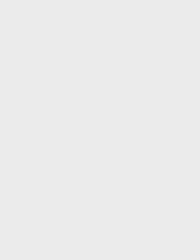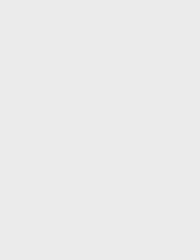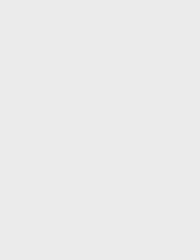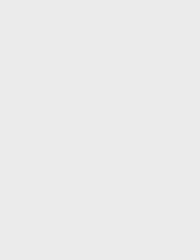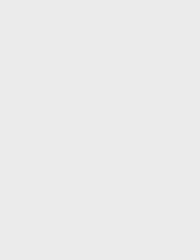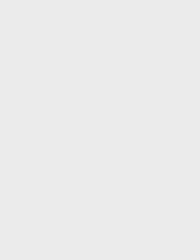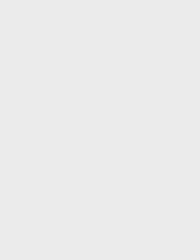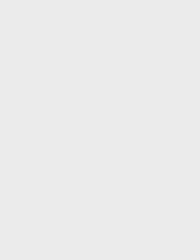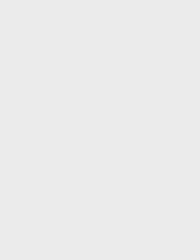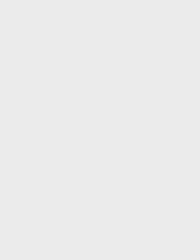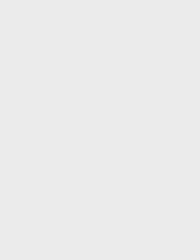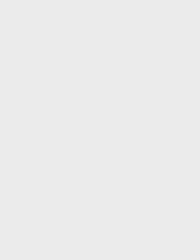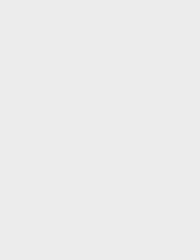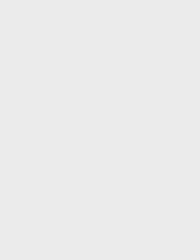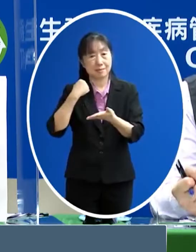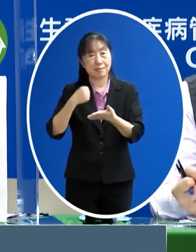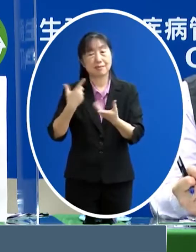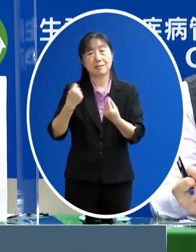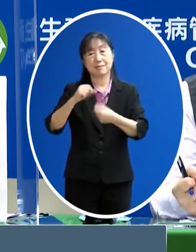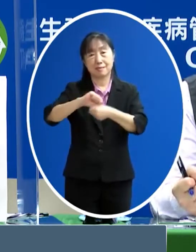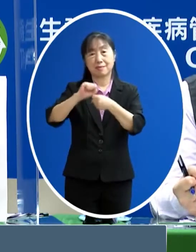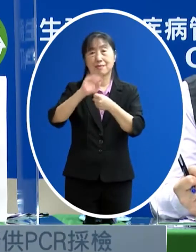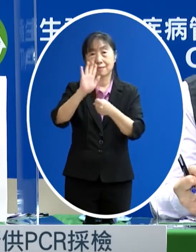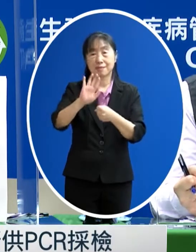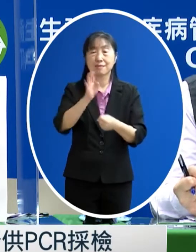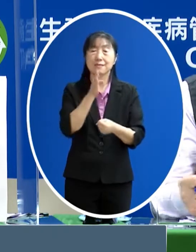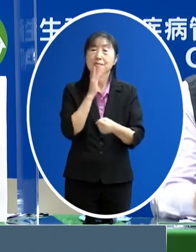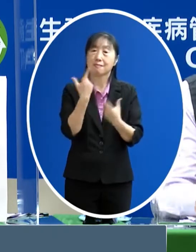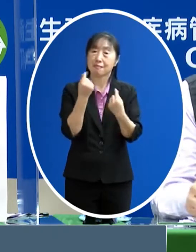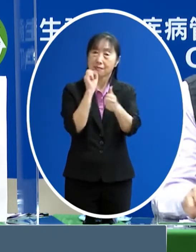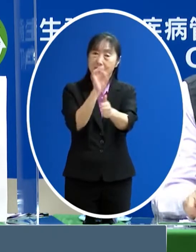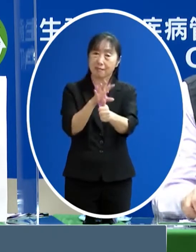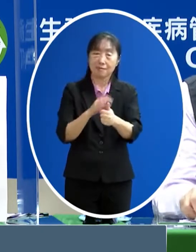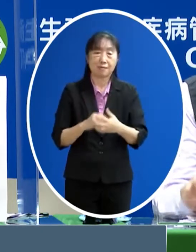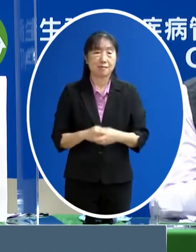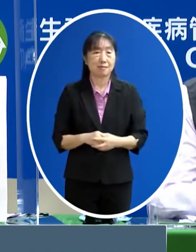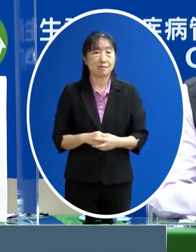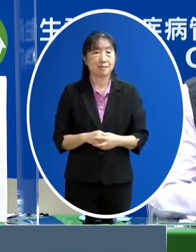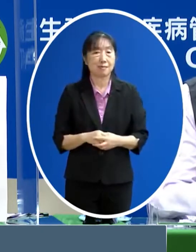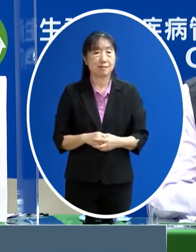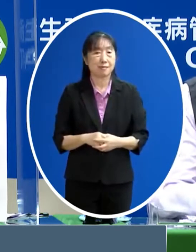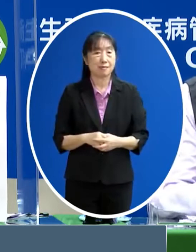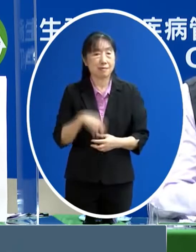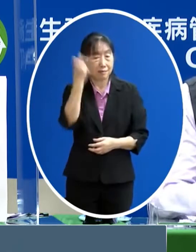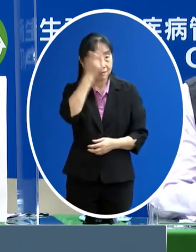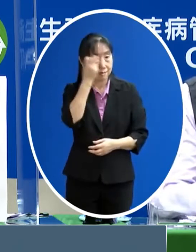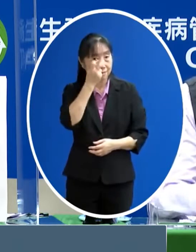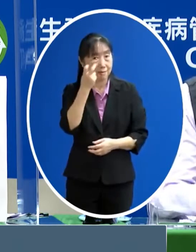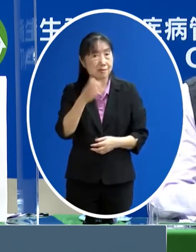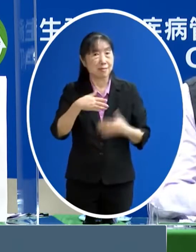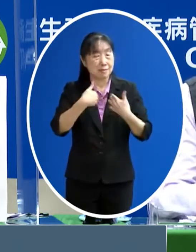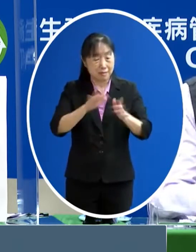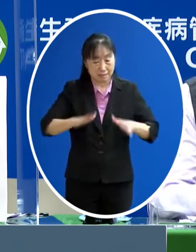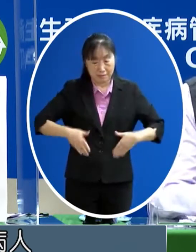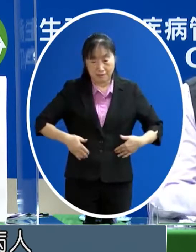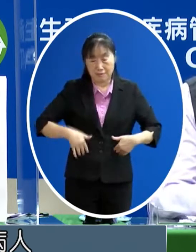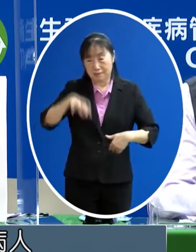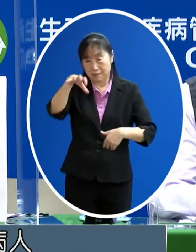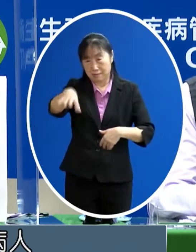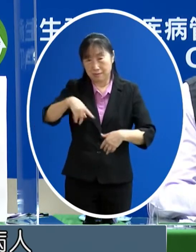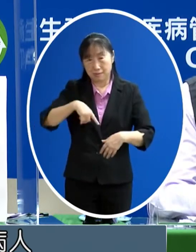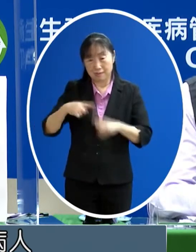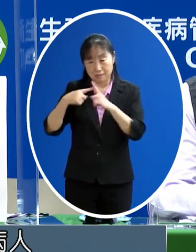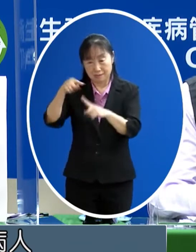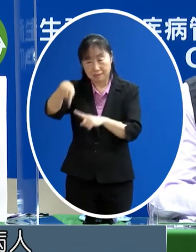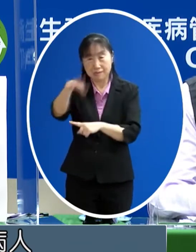裁剪服务的诊所进行预约。 提醒：筛检不要到急诊，急诊是为